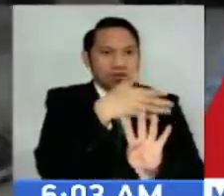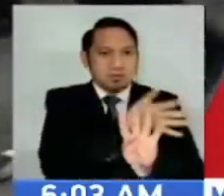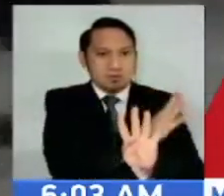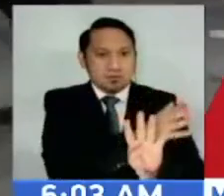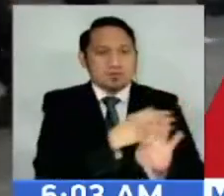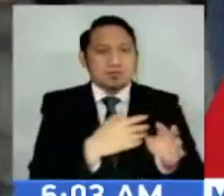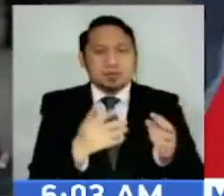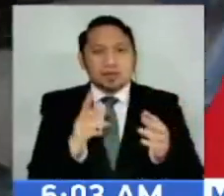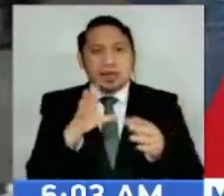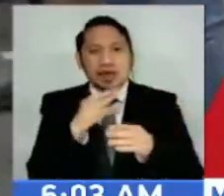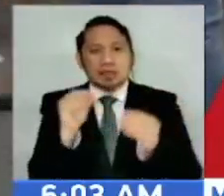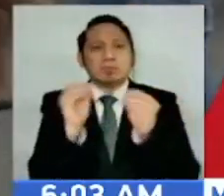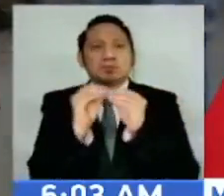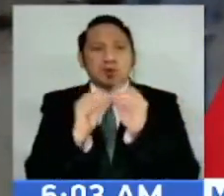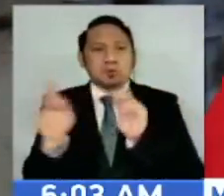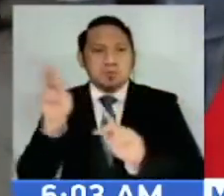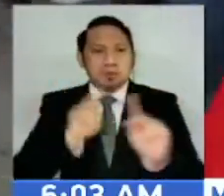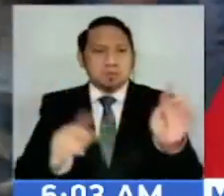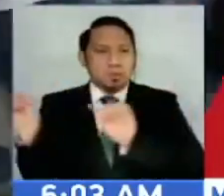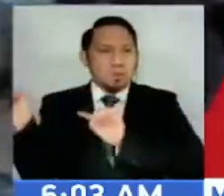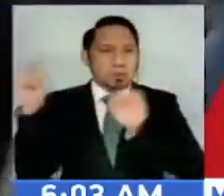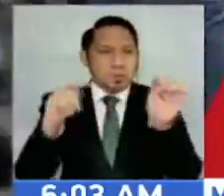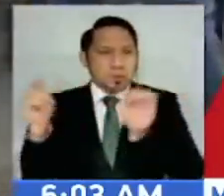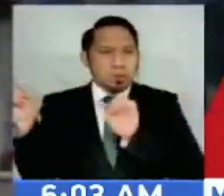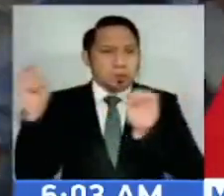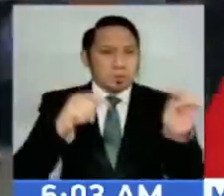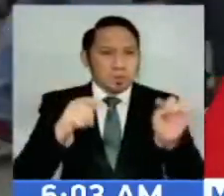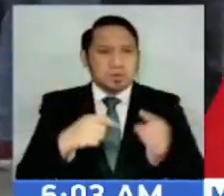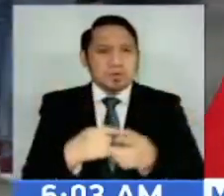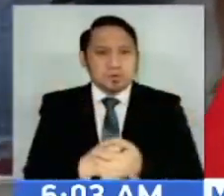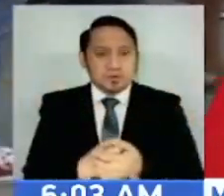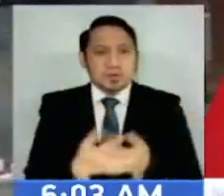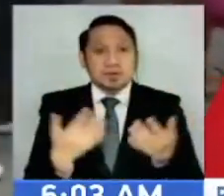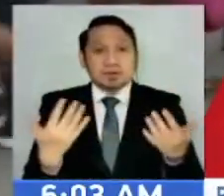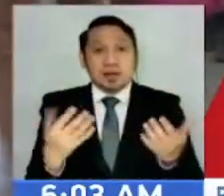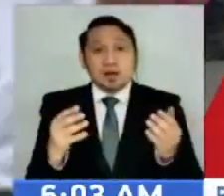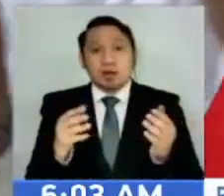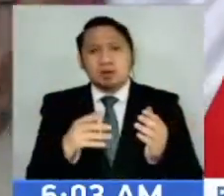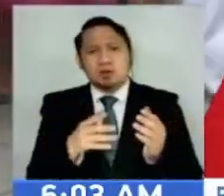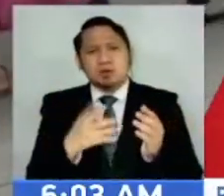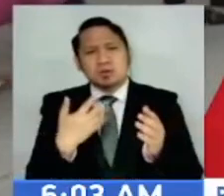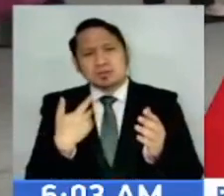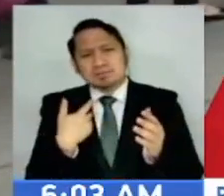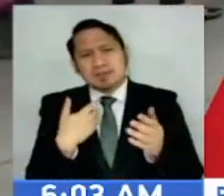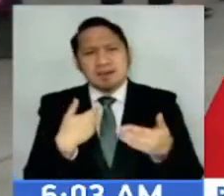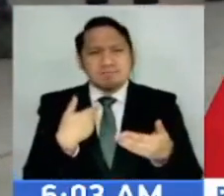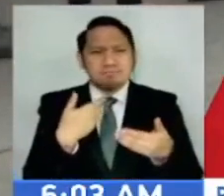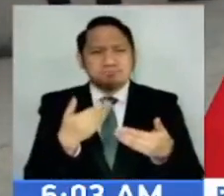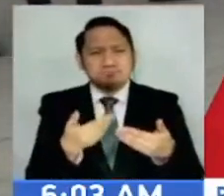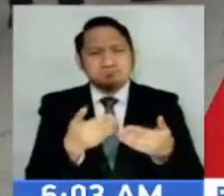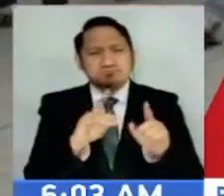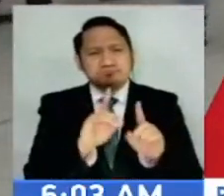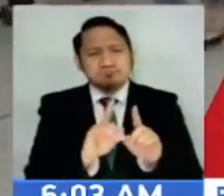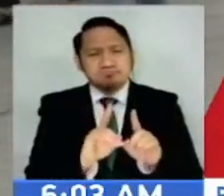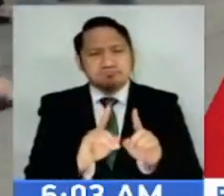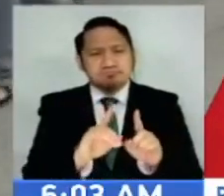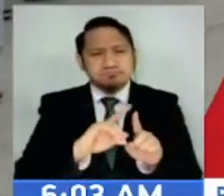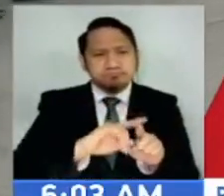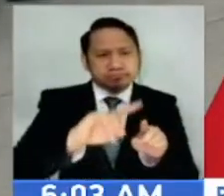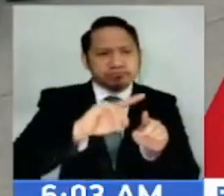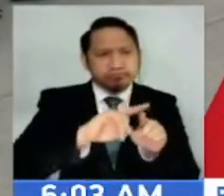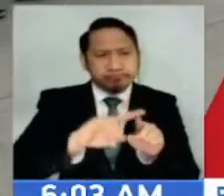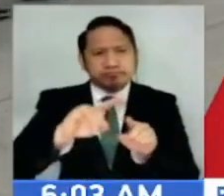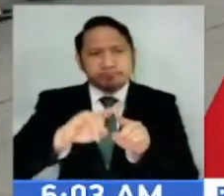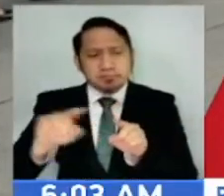mga pasahero. Paunti-unti namang umuusad yung pila pero talagang napakabagal dahil pa isa-isa lang yung pagdating ng mga bus.